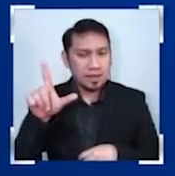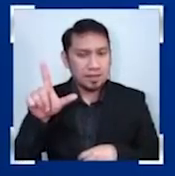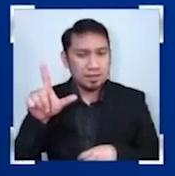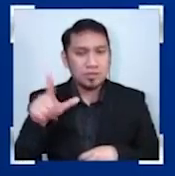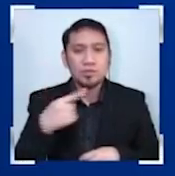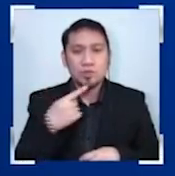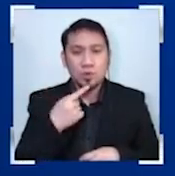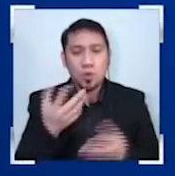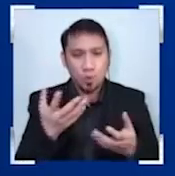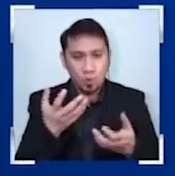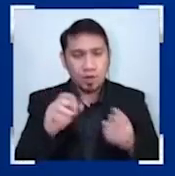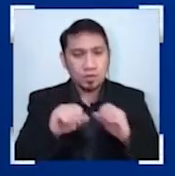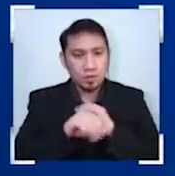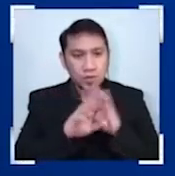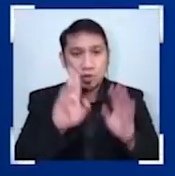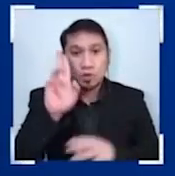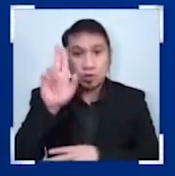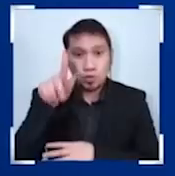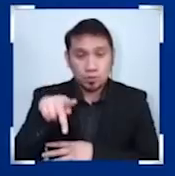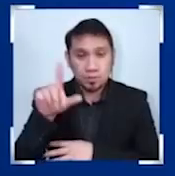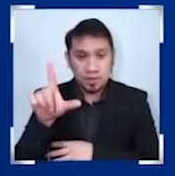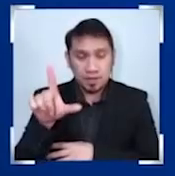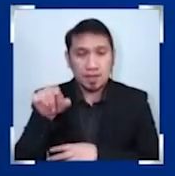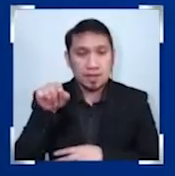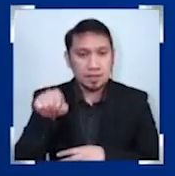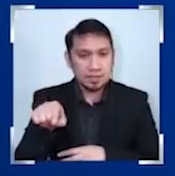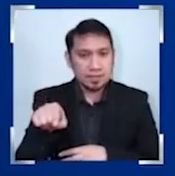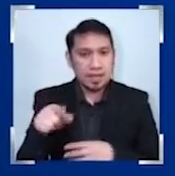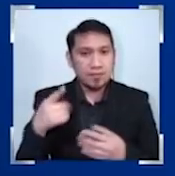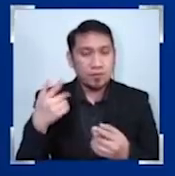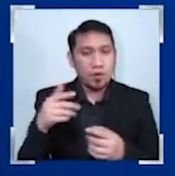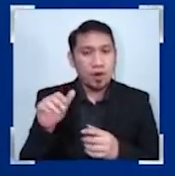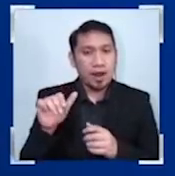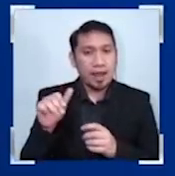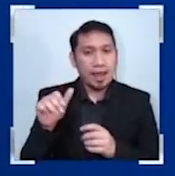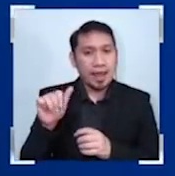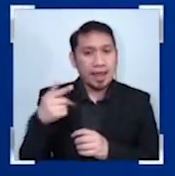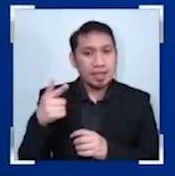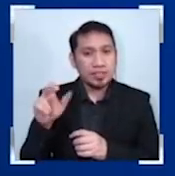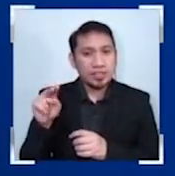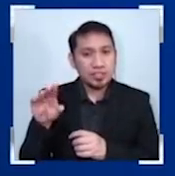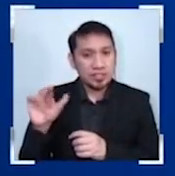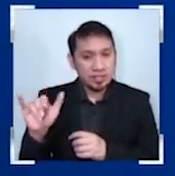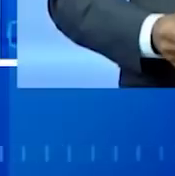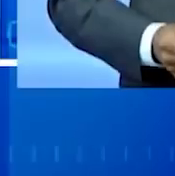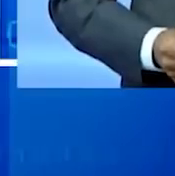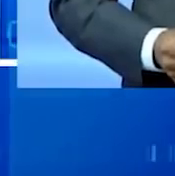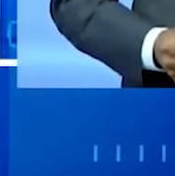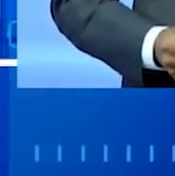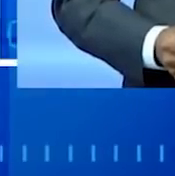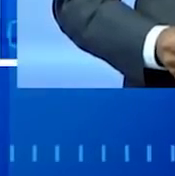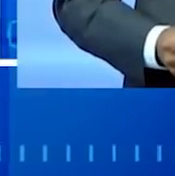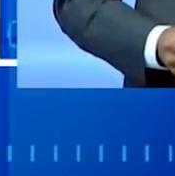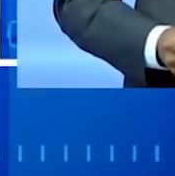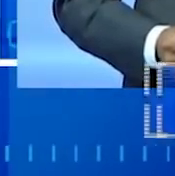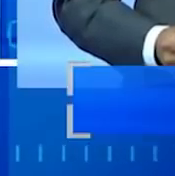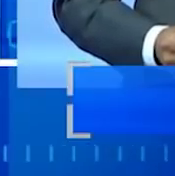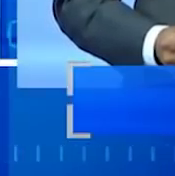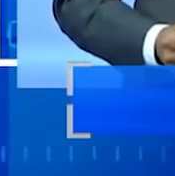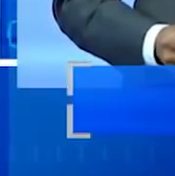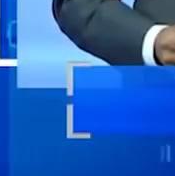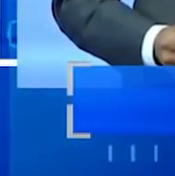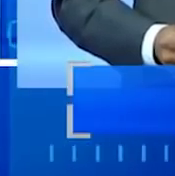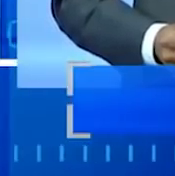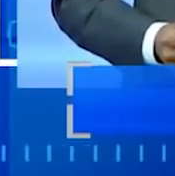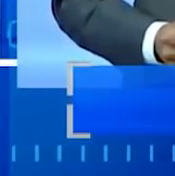ang UPL ay isang manning agency at hindi sila kasama sa mga eskwelahang tinutukoy sa report. At yan iga ang mga balitang